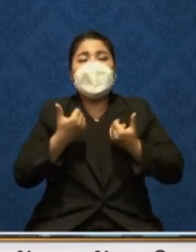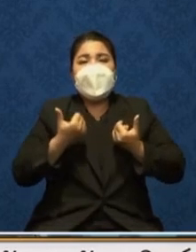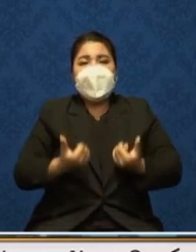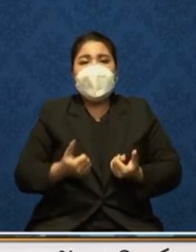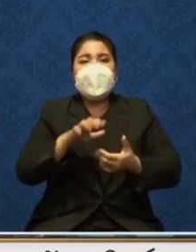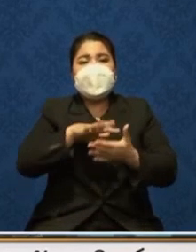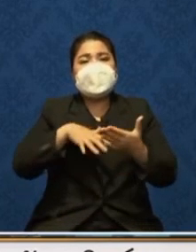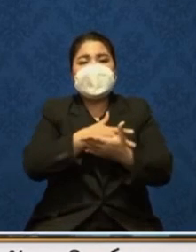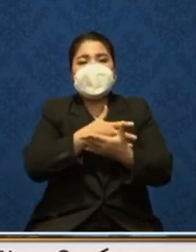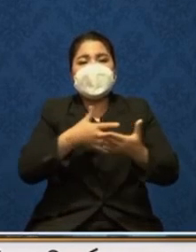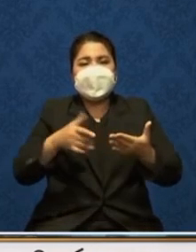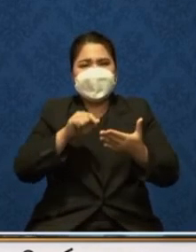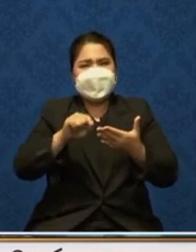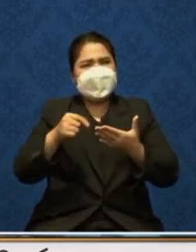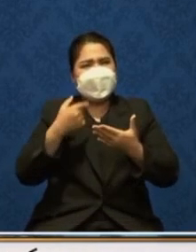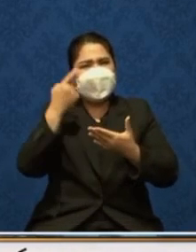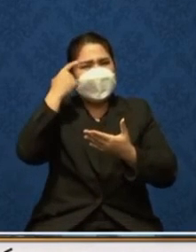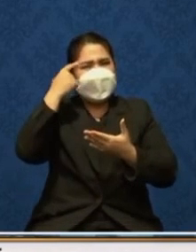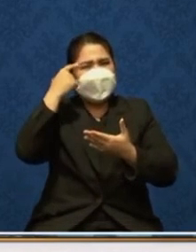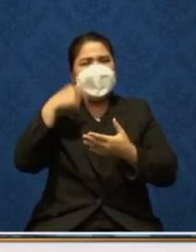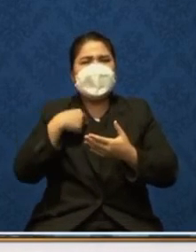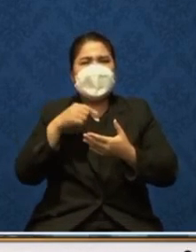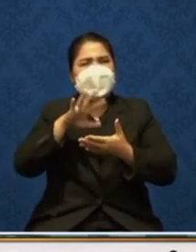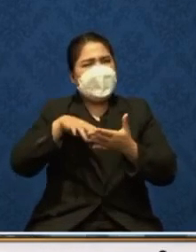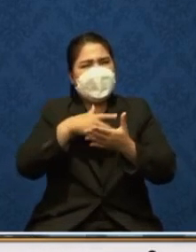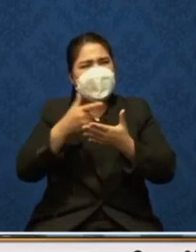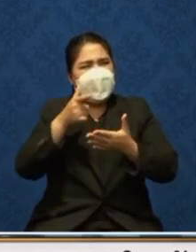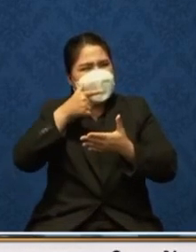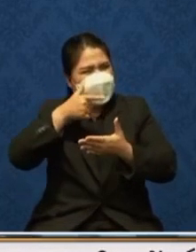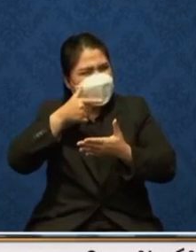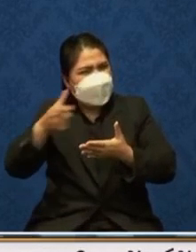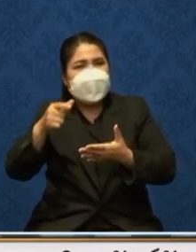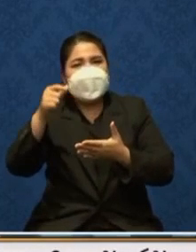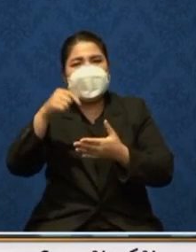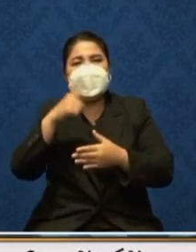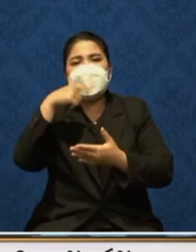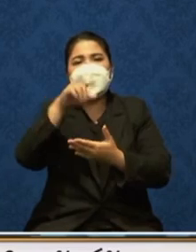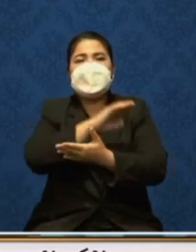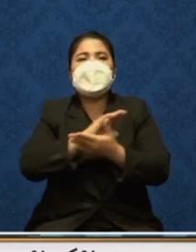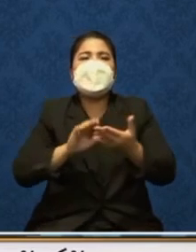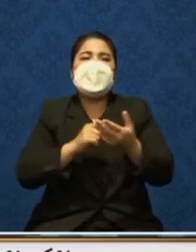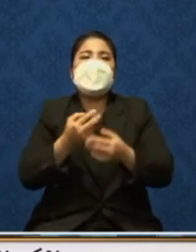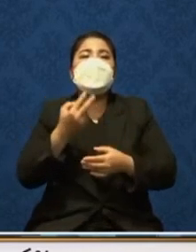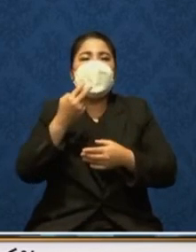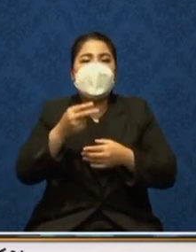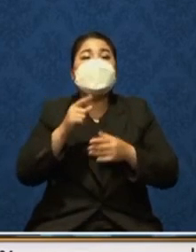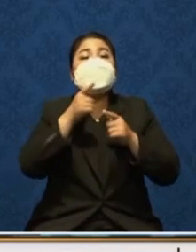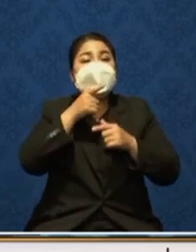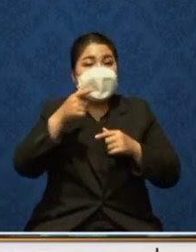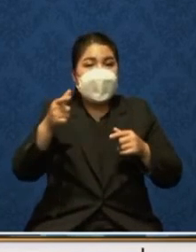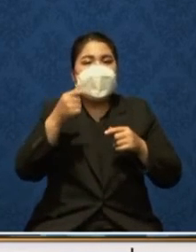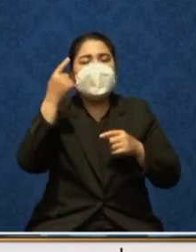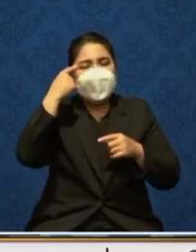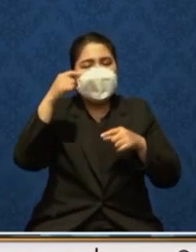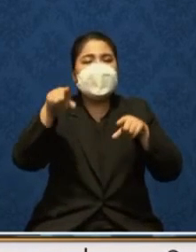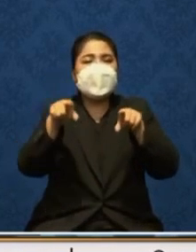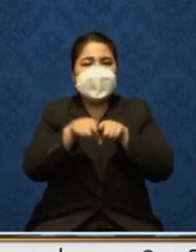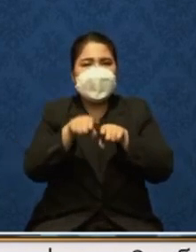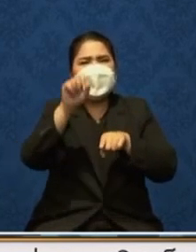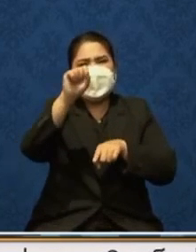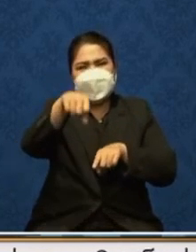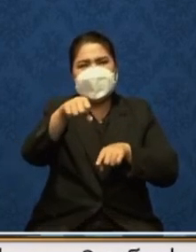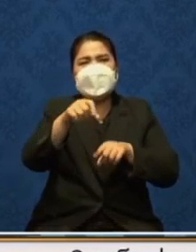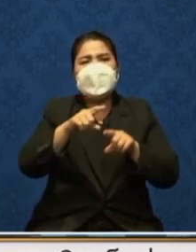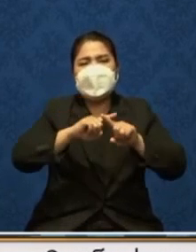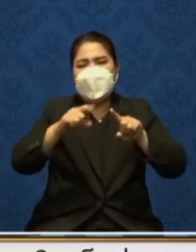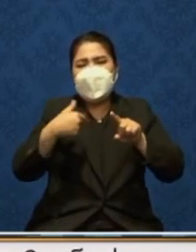แผนการลงทุนใหญ่ที่สุดตงแต่มีประเทศไทยมาประเดนความใหญ่ผมเห็นด้วยครับแต่ดีหรอไม่นอกเรื่อง